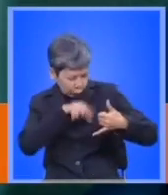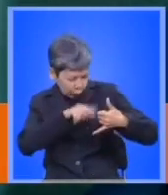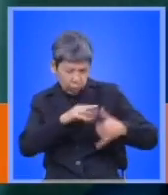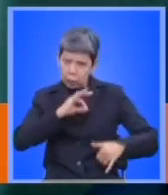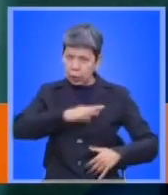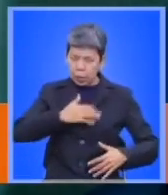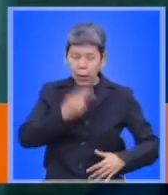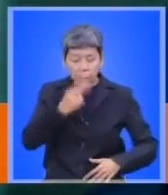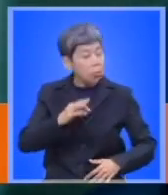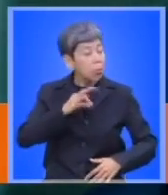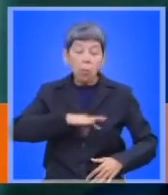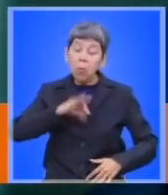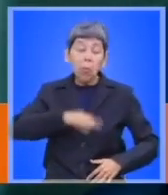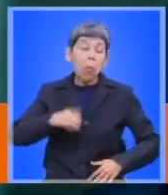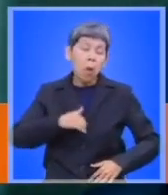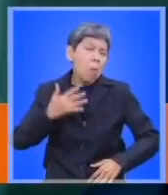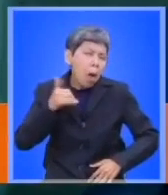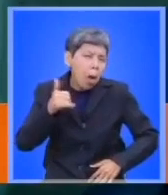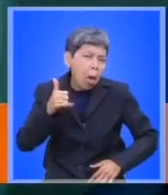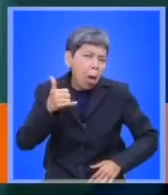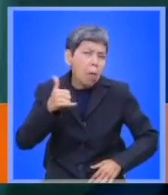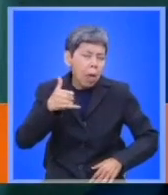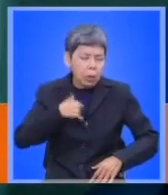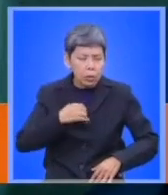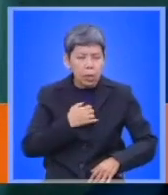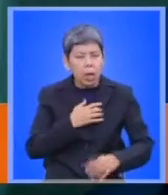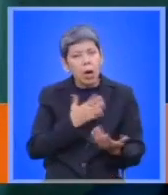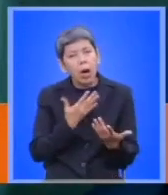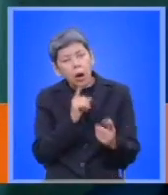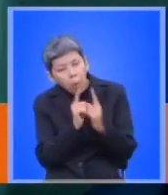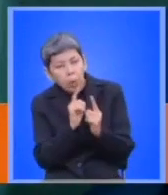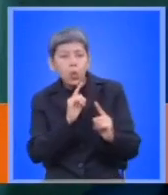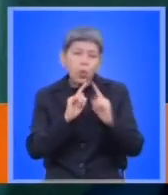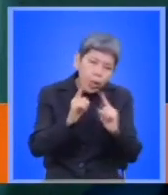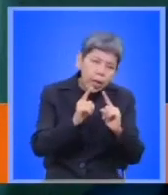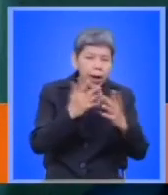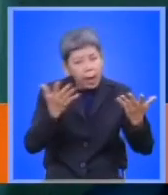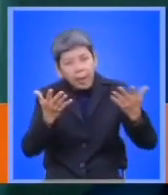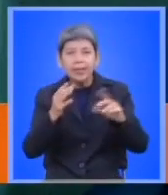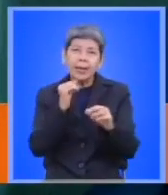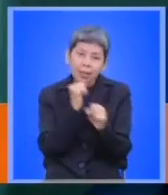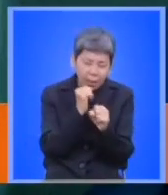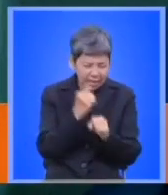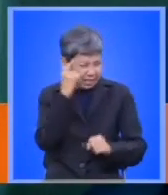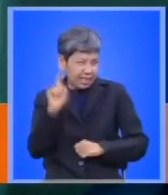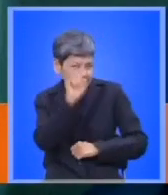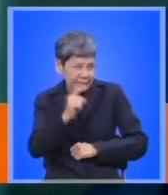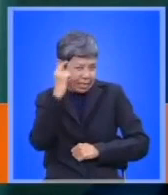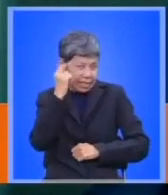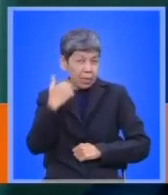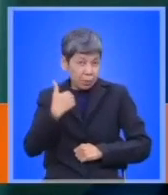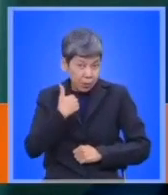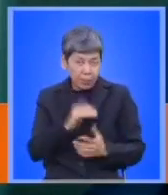อก็คือไม่มีอาการแต่ประวัติไปใกล้ชิดนะผู้ป่วยหรือผู้สงสัยว่าป่วยเช่น